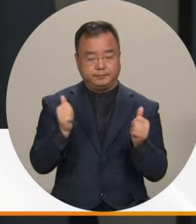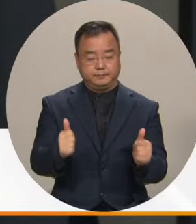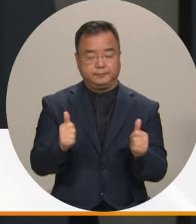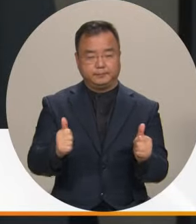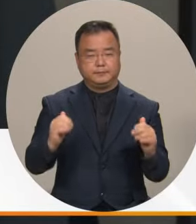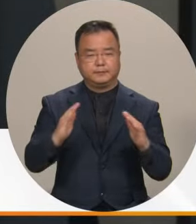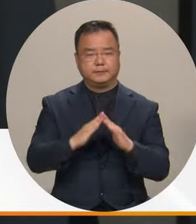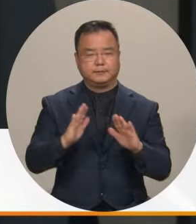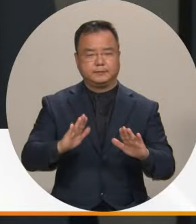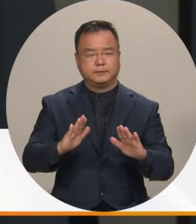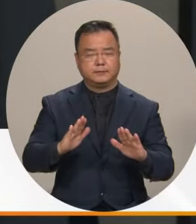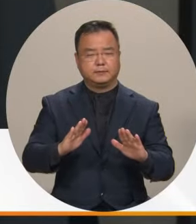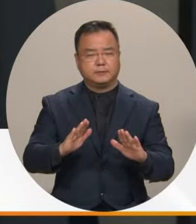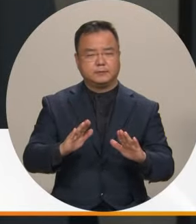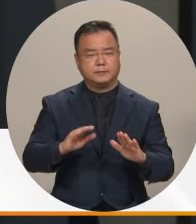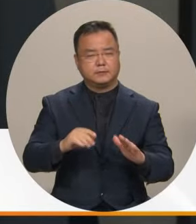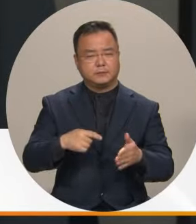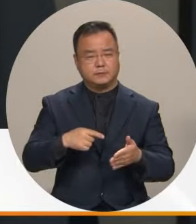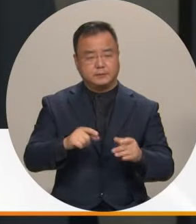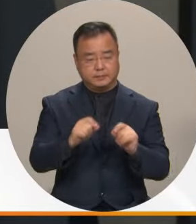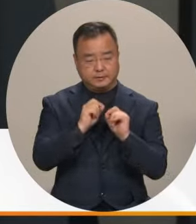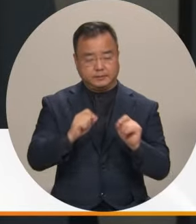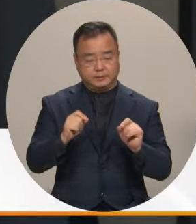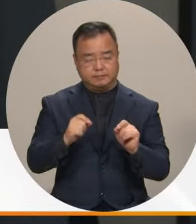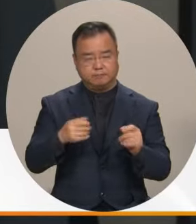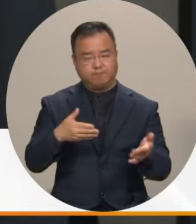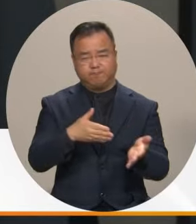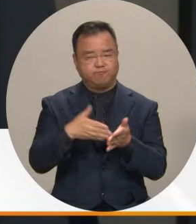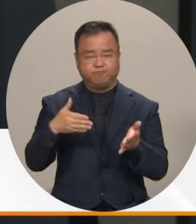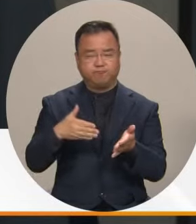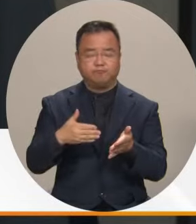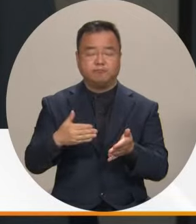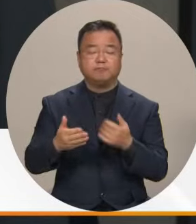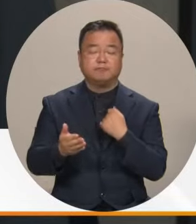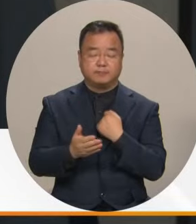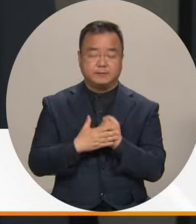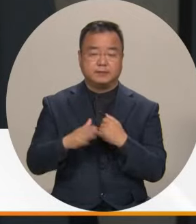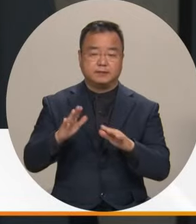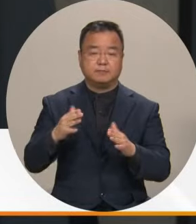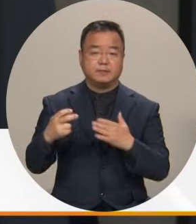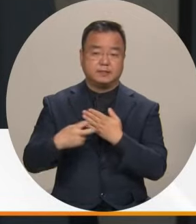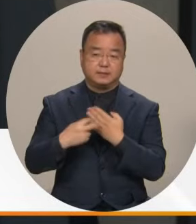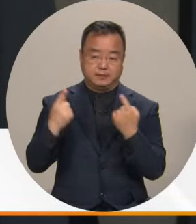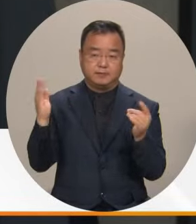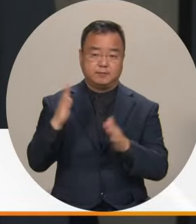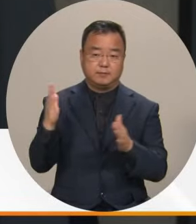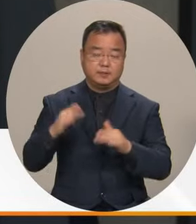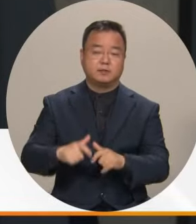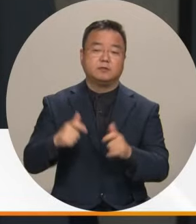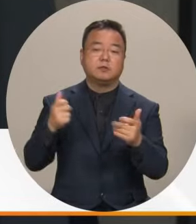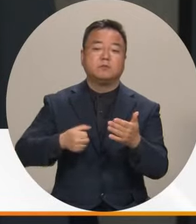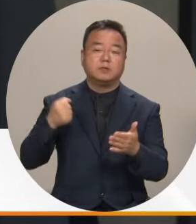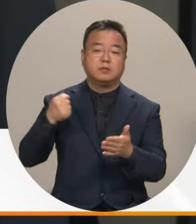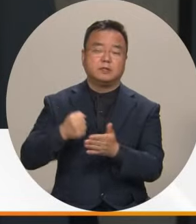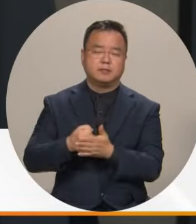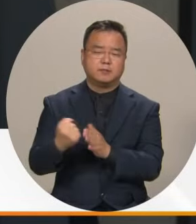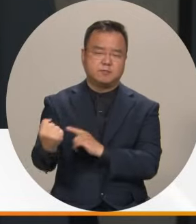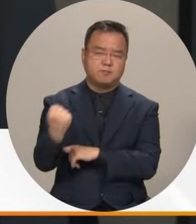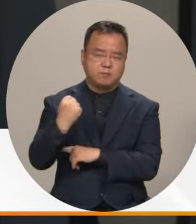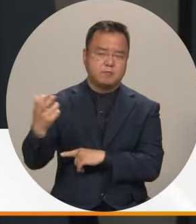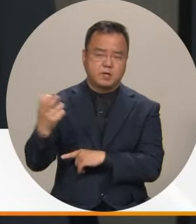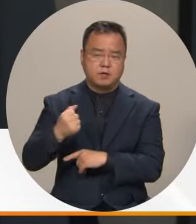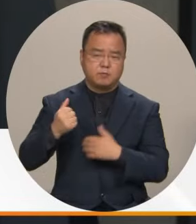이번 가처분 신청이 기가 또 각하된만큼 의대 증언에는 탄력이 붙을 전망입니다이 정부는